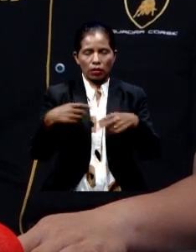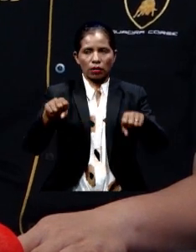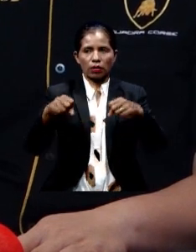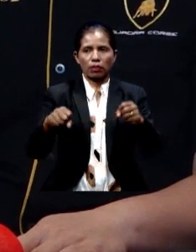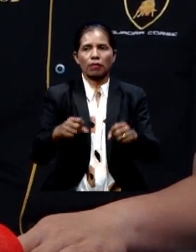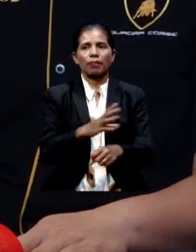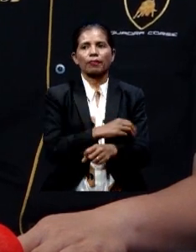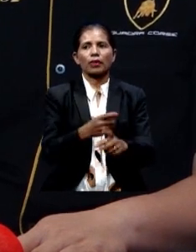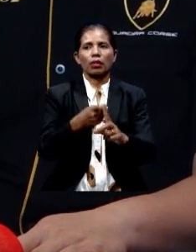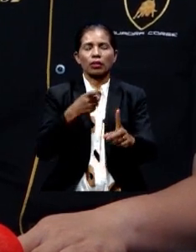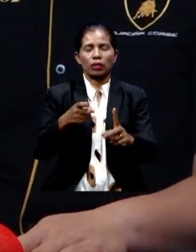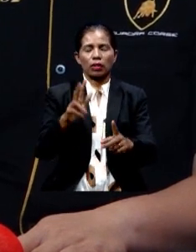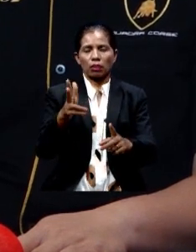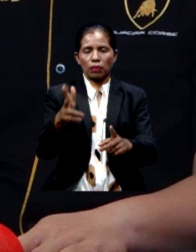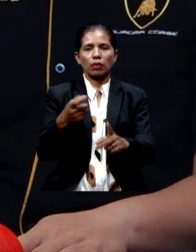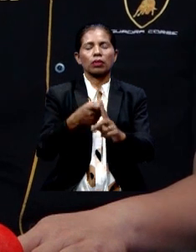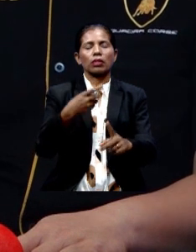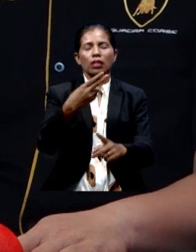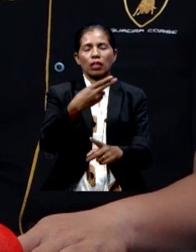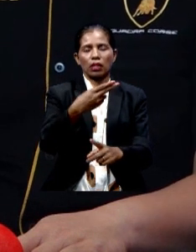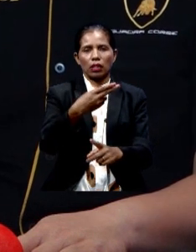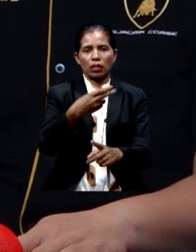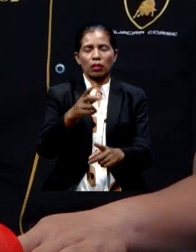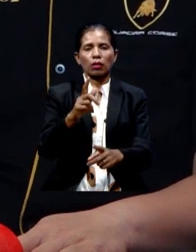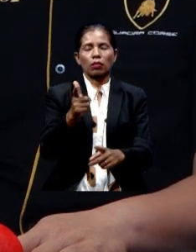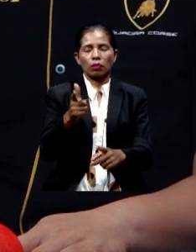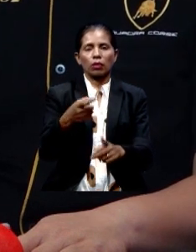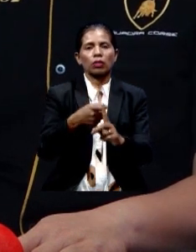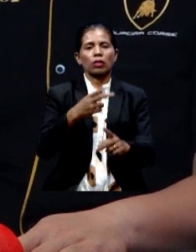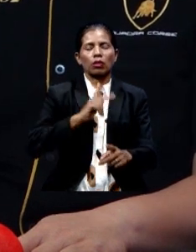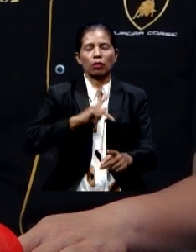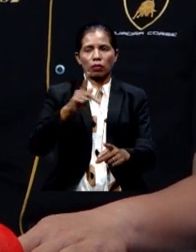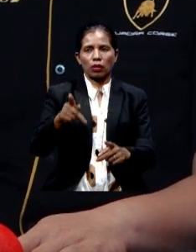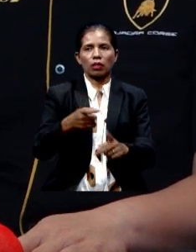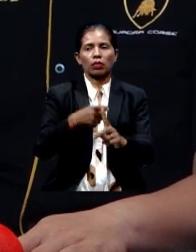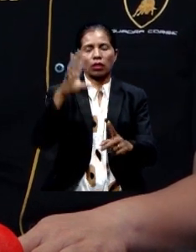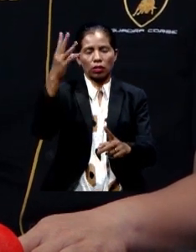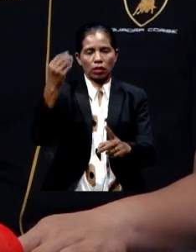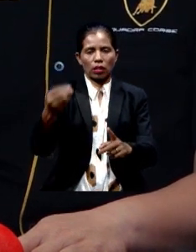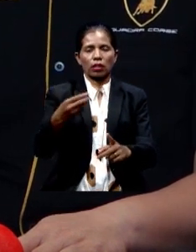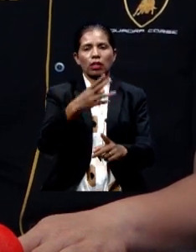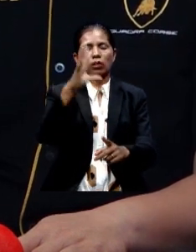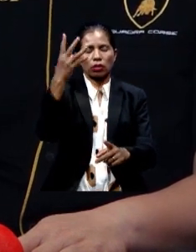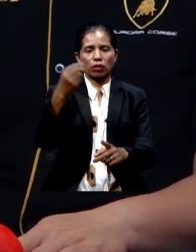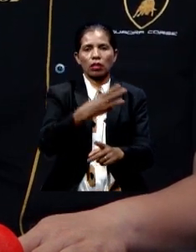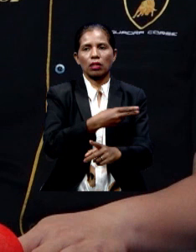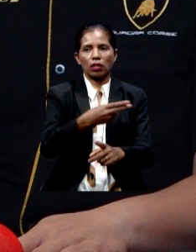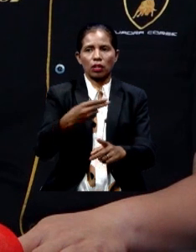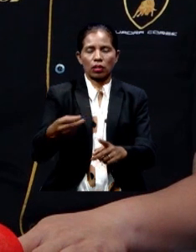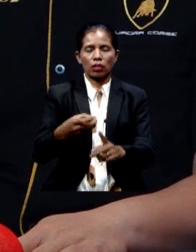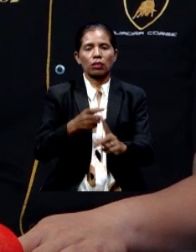ne mai husi Indonesia 20 mai husi Kupang restu ne husi Jakarta, Surabaya, Bandung, Sulawesi, ho